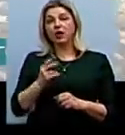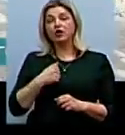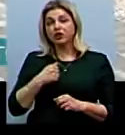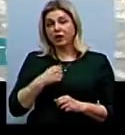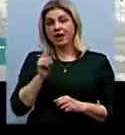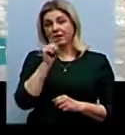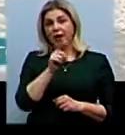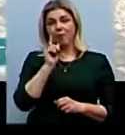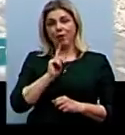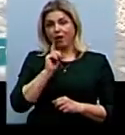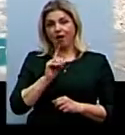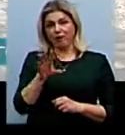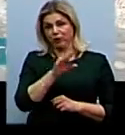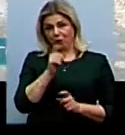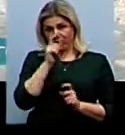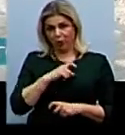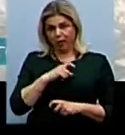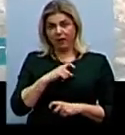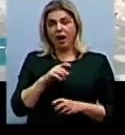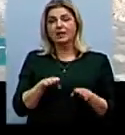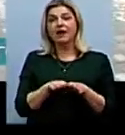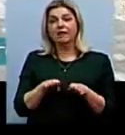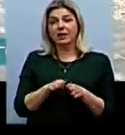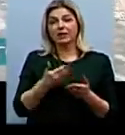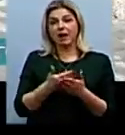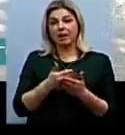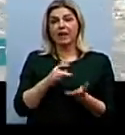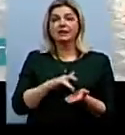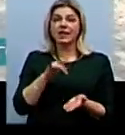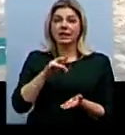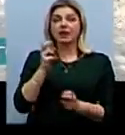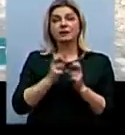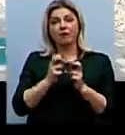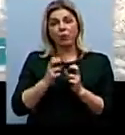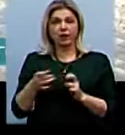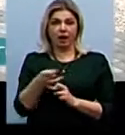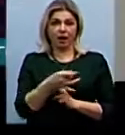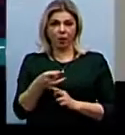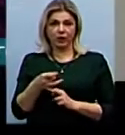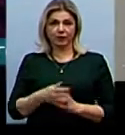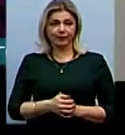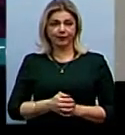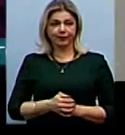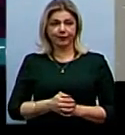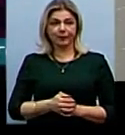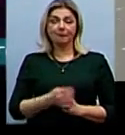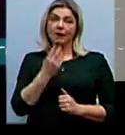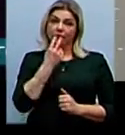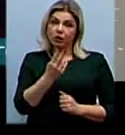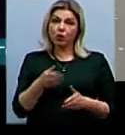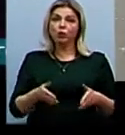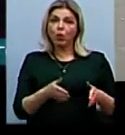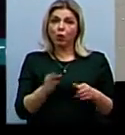там поки ще все плохо. По сравнению, наприклад, з центральним заводським районом. Ну, бачу, і дороги